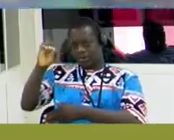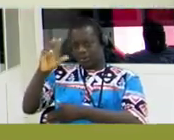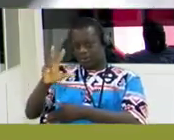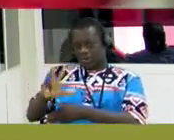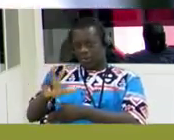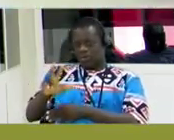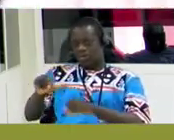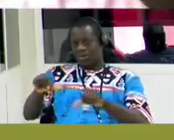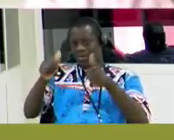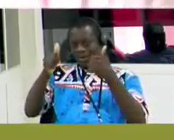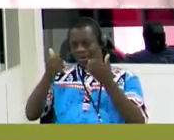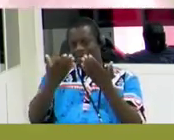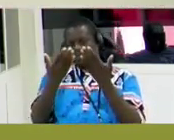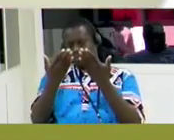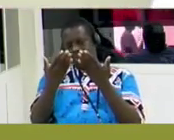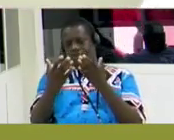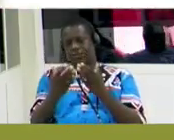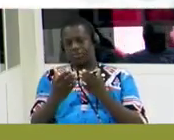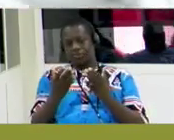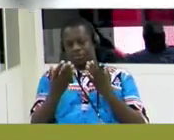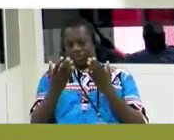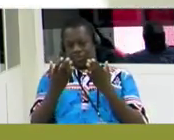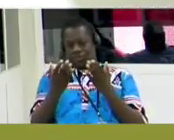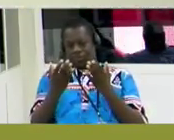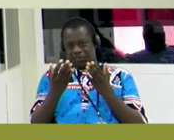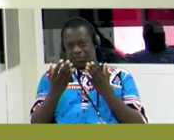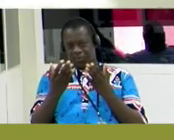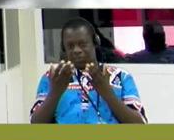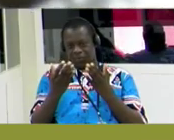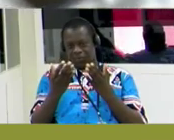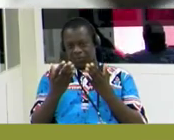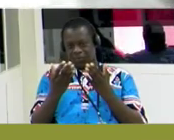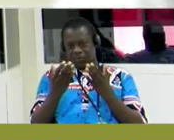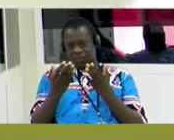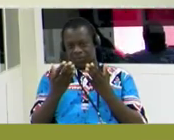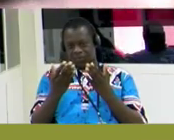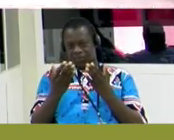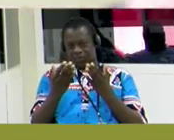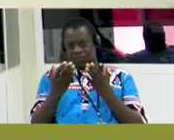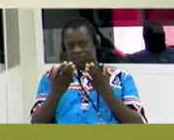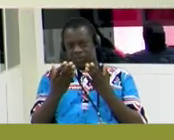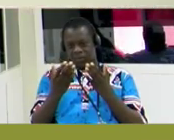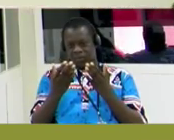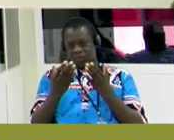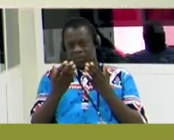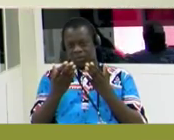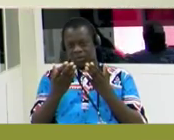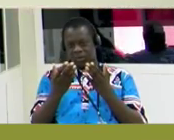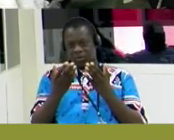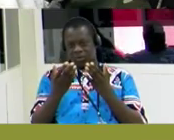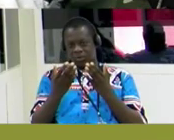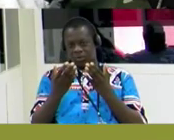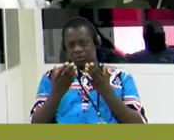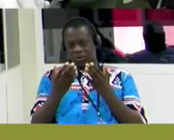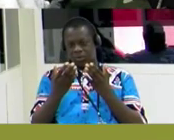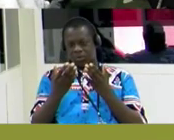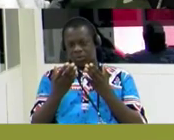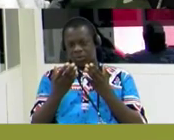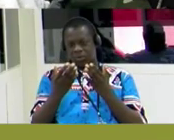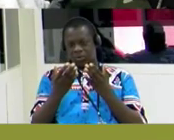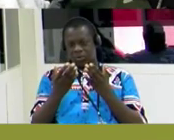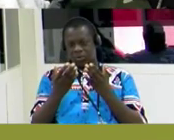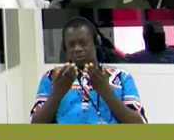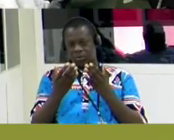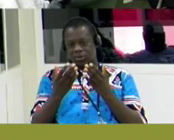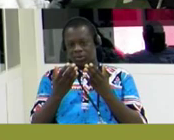الرحيم الحمد لله رب العالمين الرحمن الرحيم مالك يوم الدين إياك نعبد وإياك